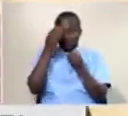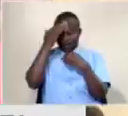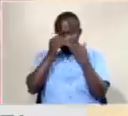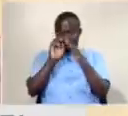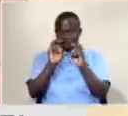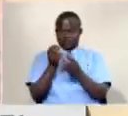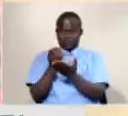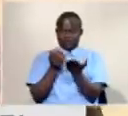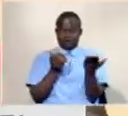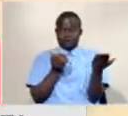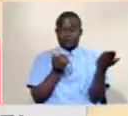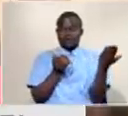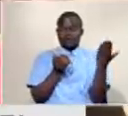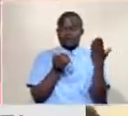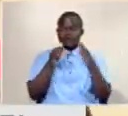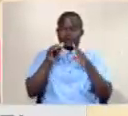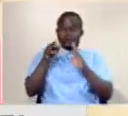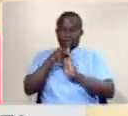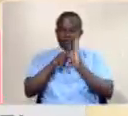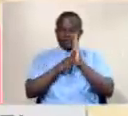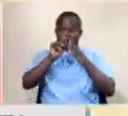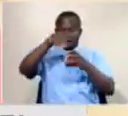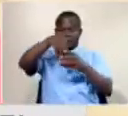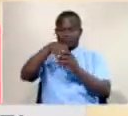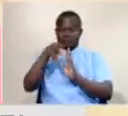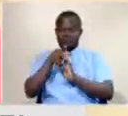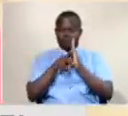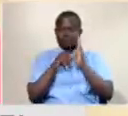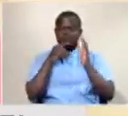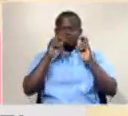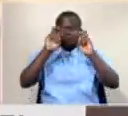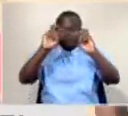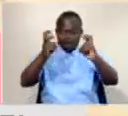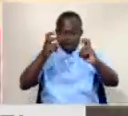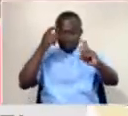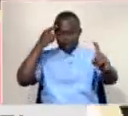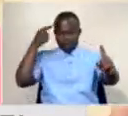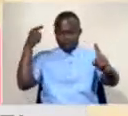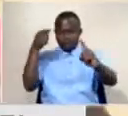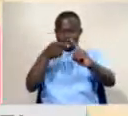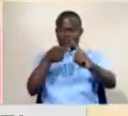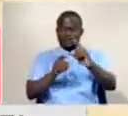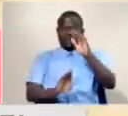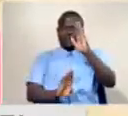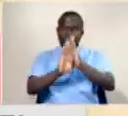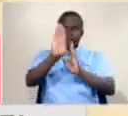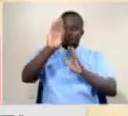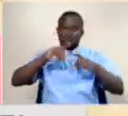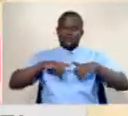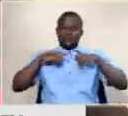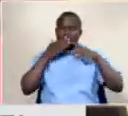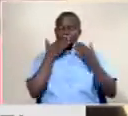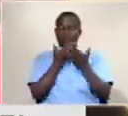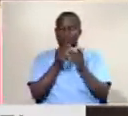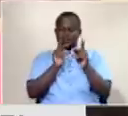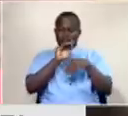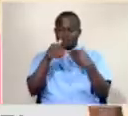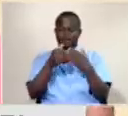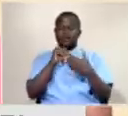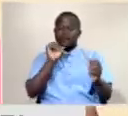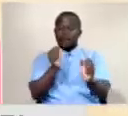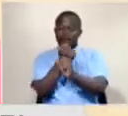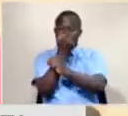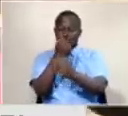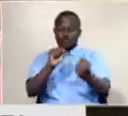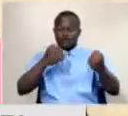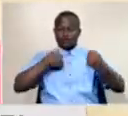buriya mu mahame tugira y'umuryango tugira mihame y'uko tugamije guteza imbere imibereho myiza y'abaturage. Ntabwo twagira imibereho